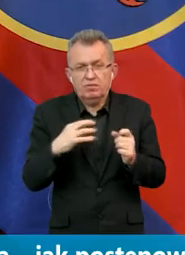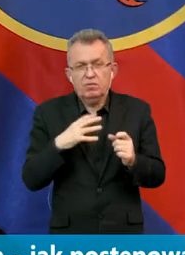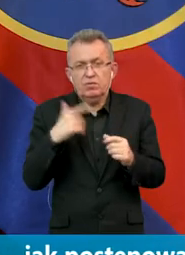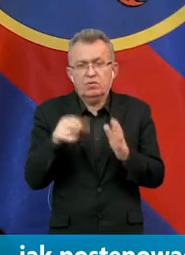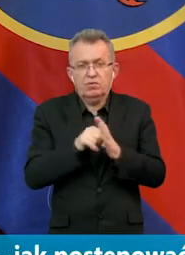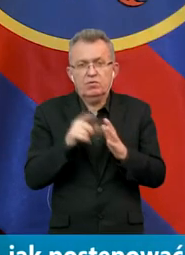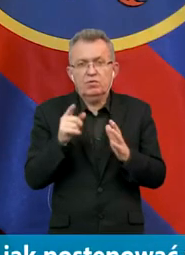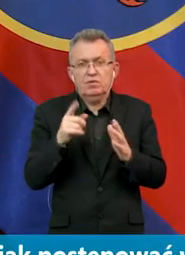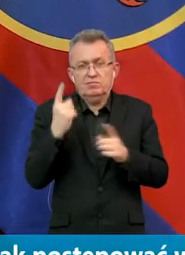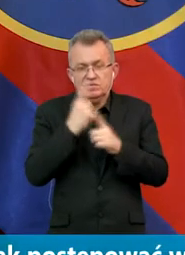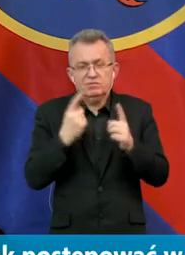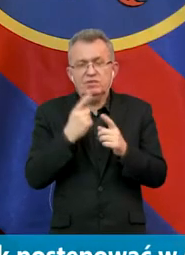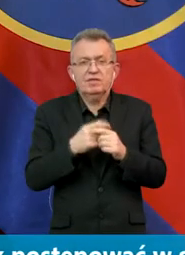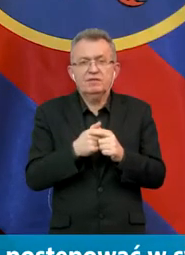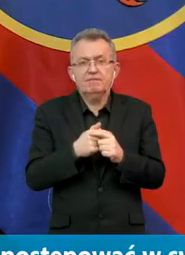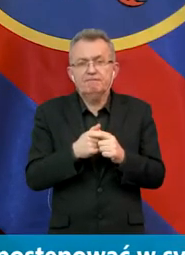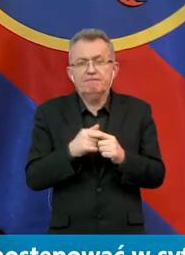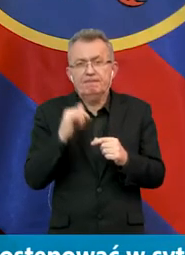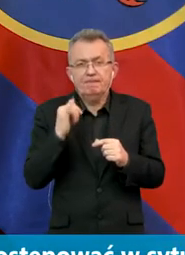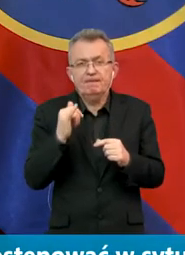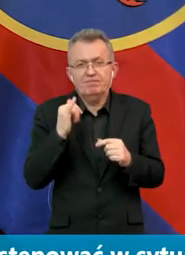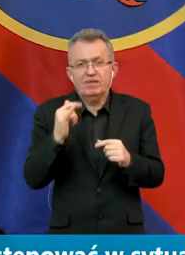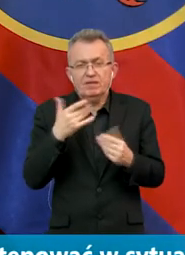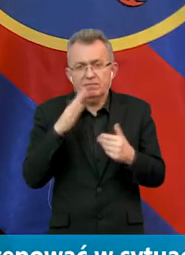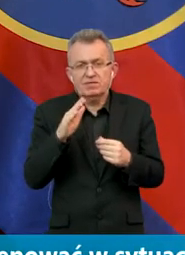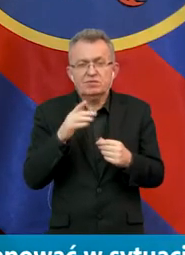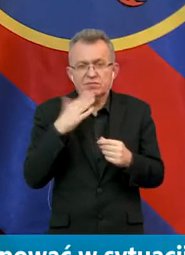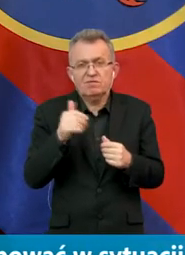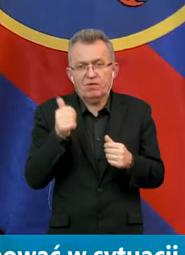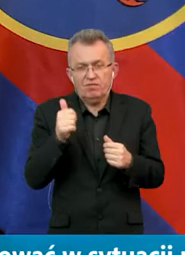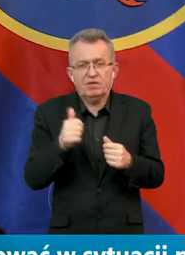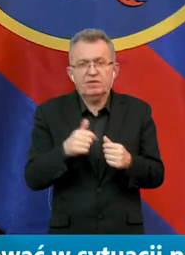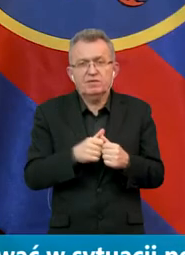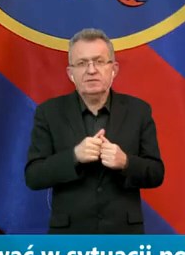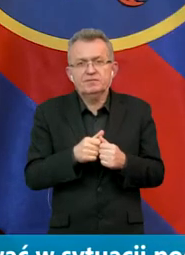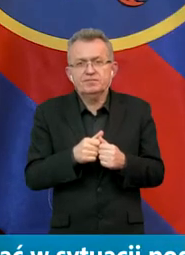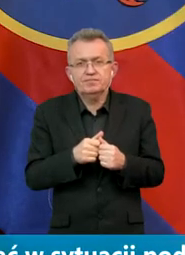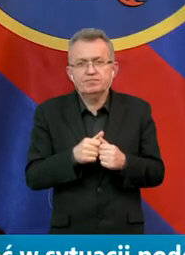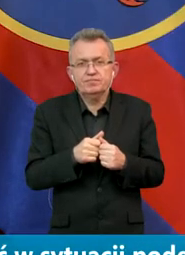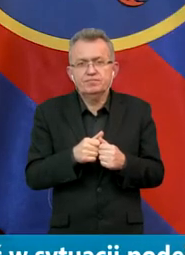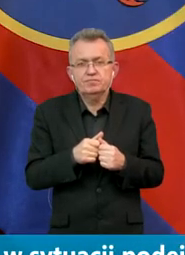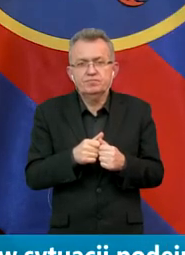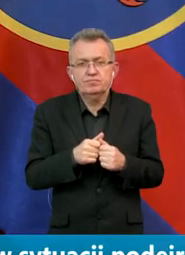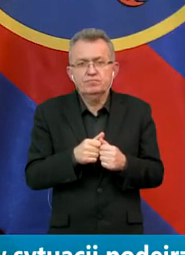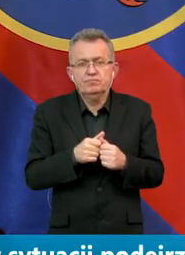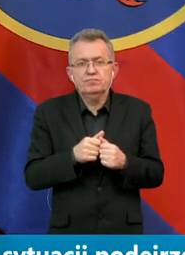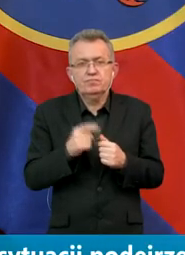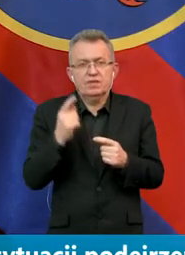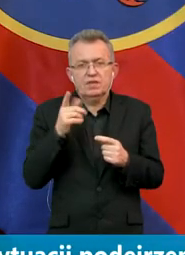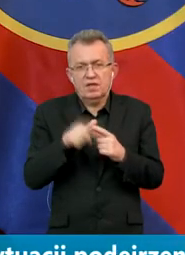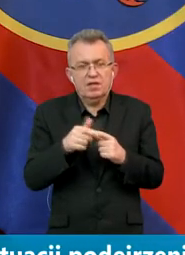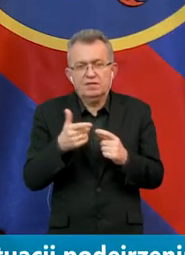taki sposób przemyślany i bardzo, bardzo fachowy, mam wrażenie. Więc